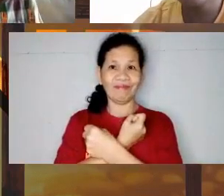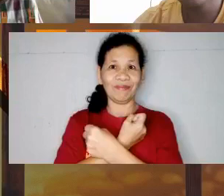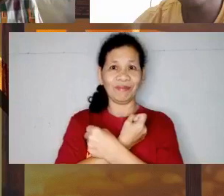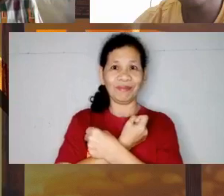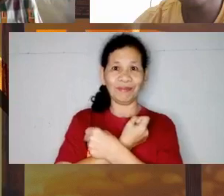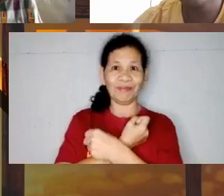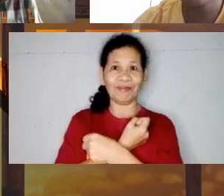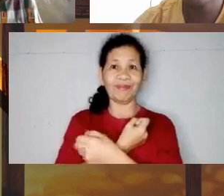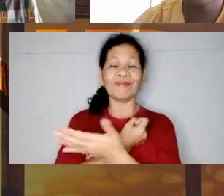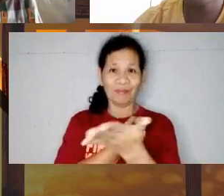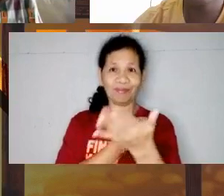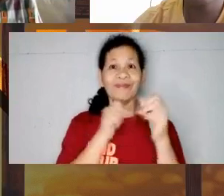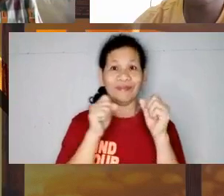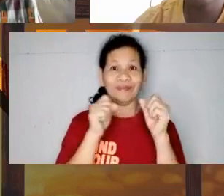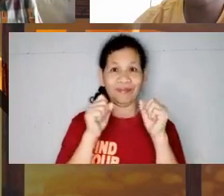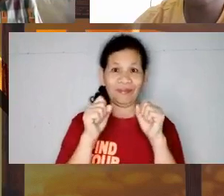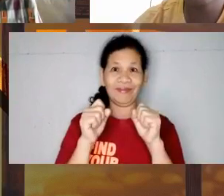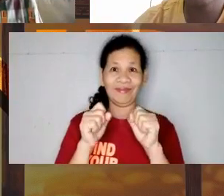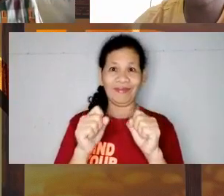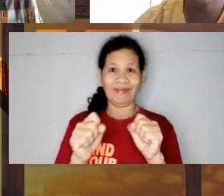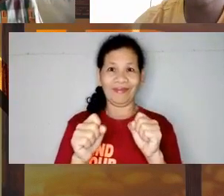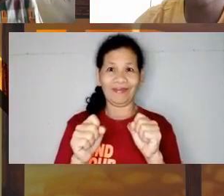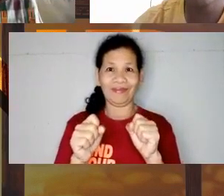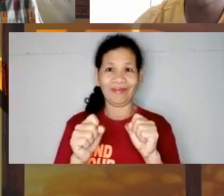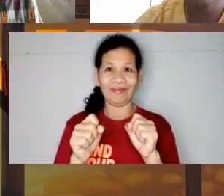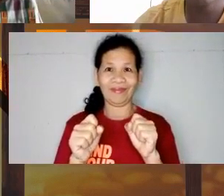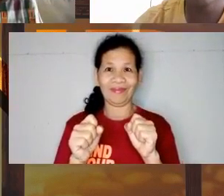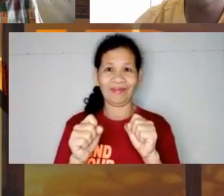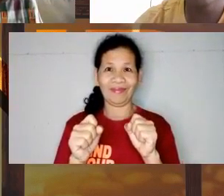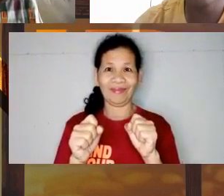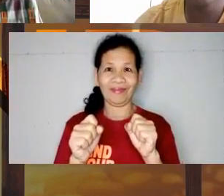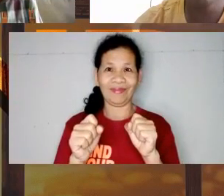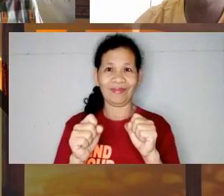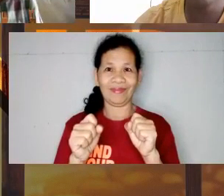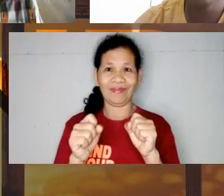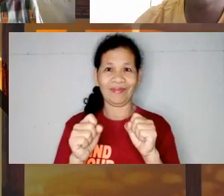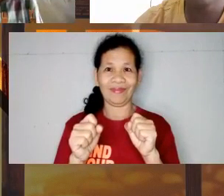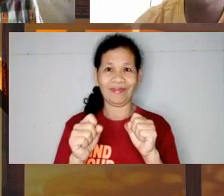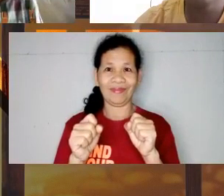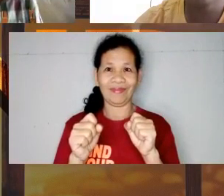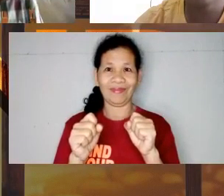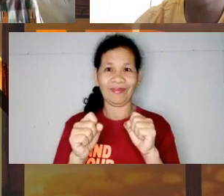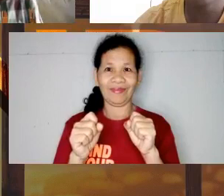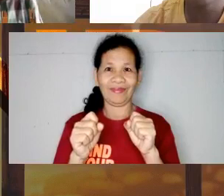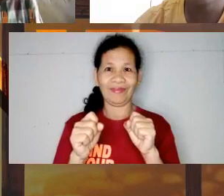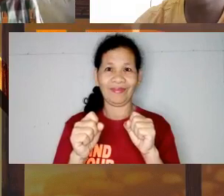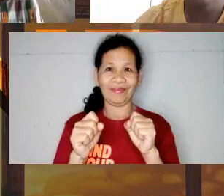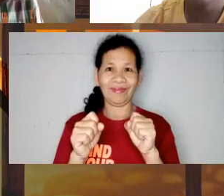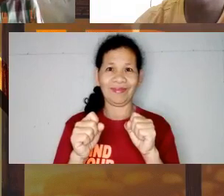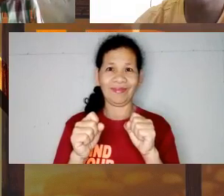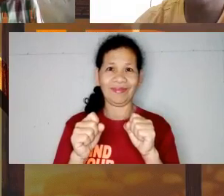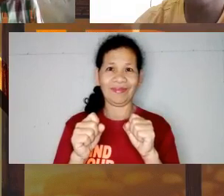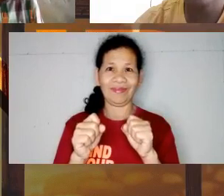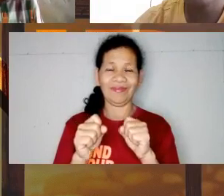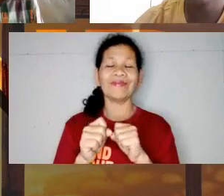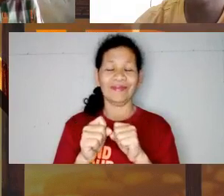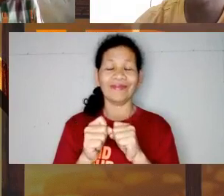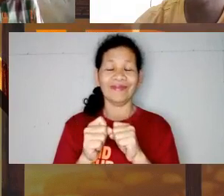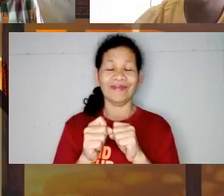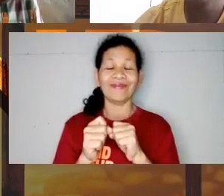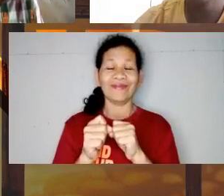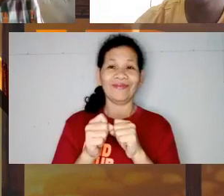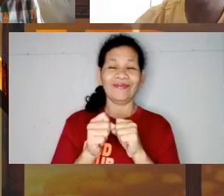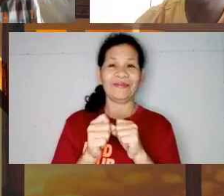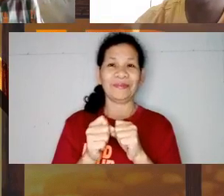You can love. Ano bang tama doon? Kasi pwede iba, you can love without giving, but you cannot give without, parang ganun